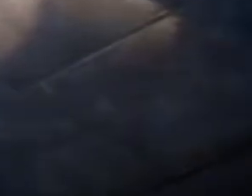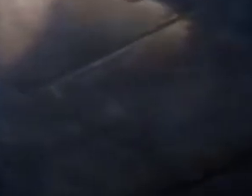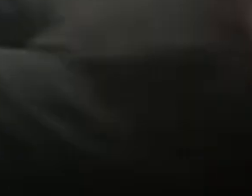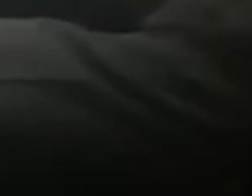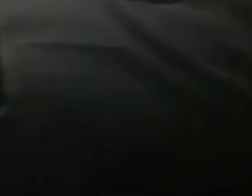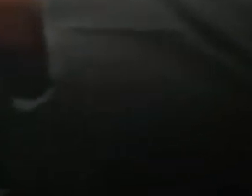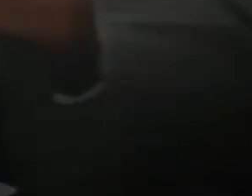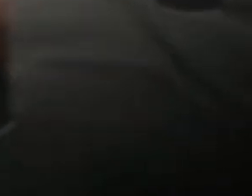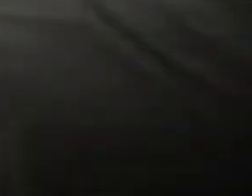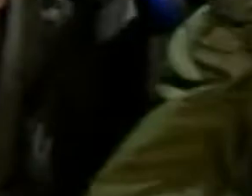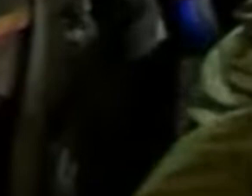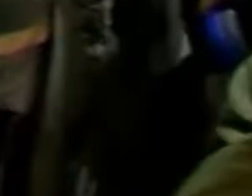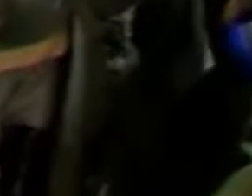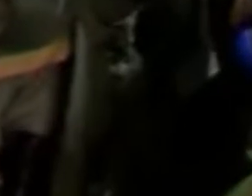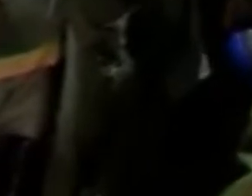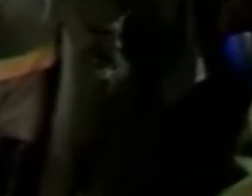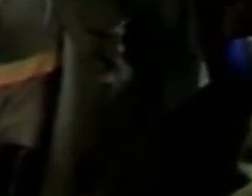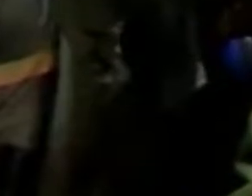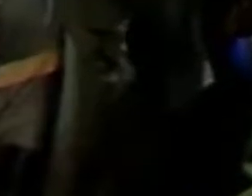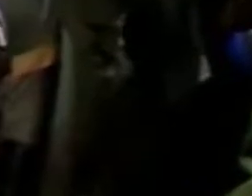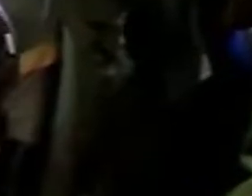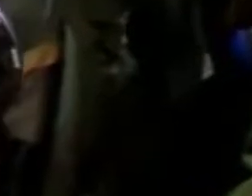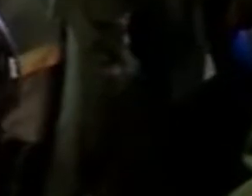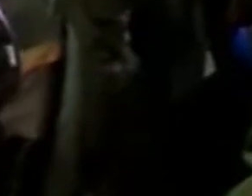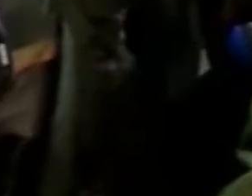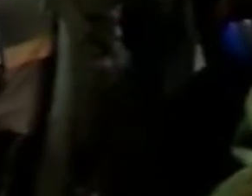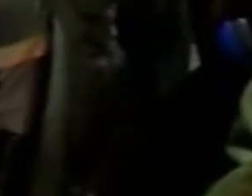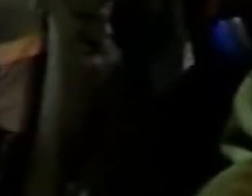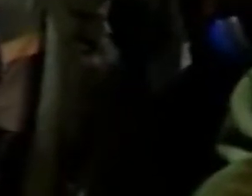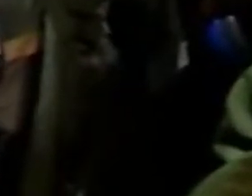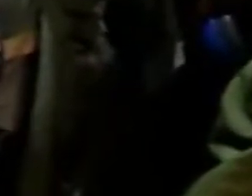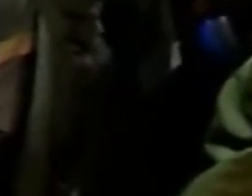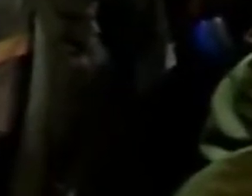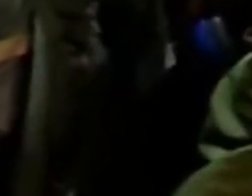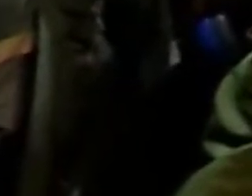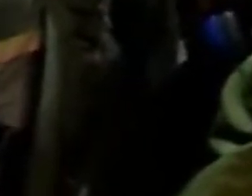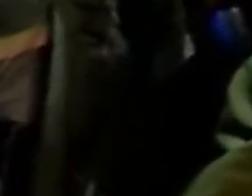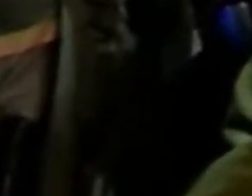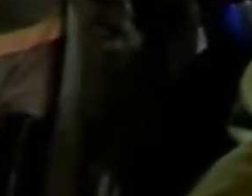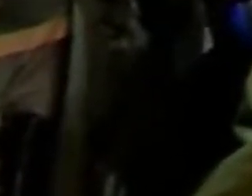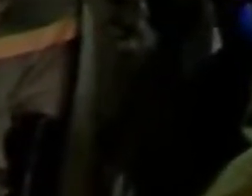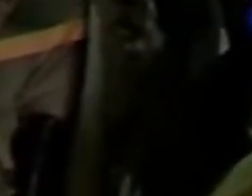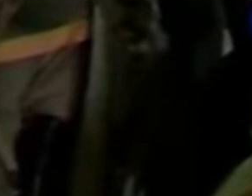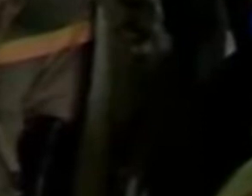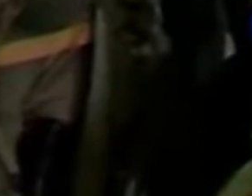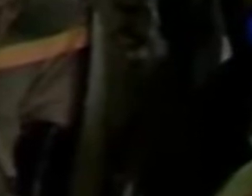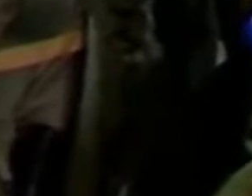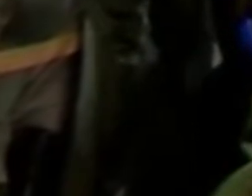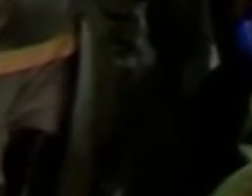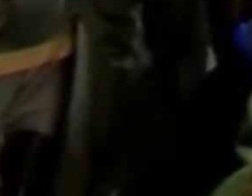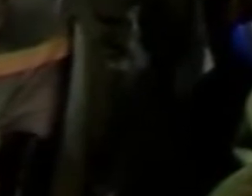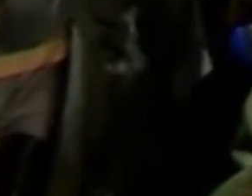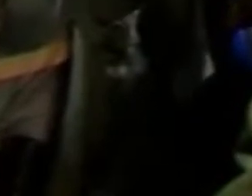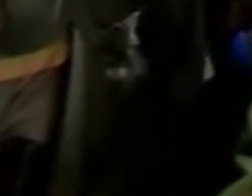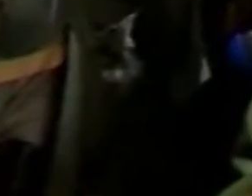Nah, pemirsa, ini merupakan perlengkapan yang harus dipersiapkan bagi para pilot tempur sebelum melaksanakan flypass pada tanggal 17